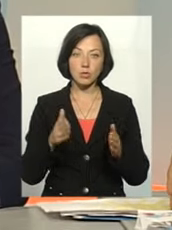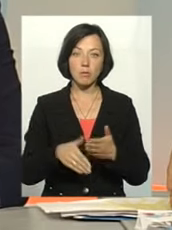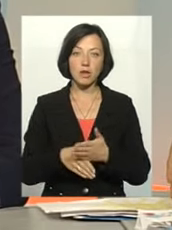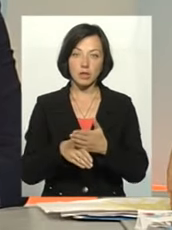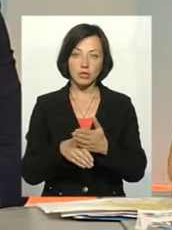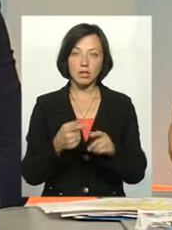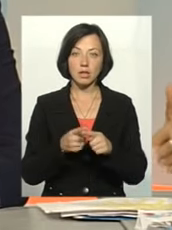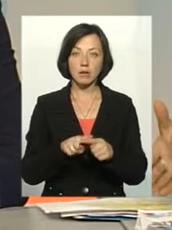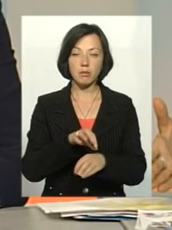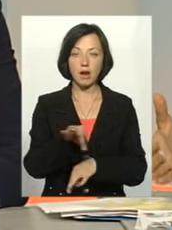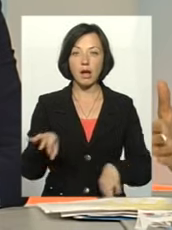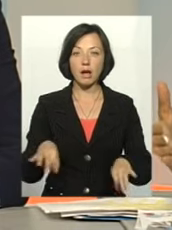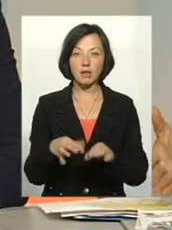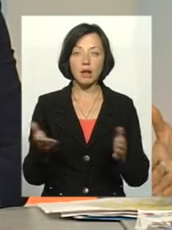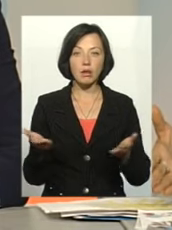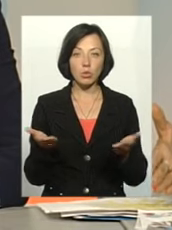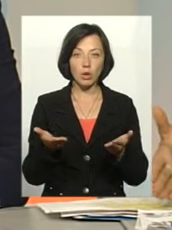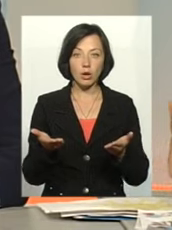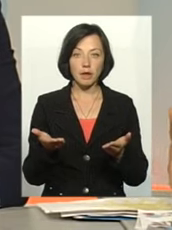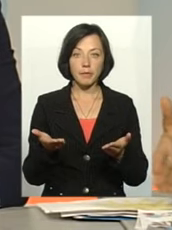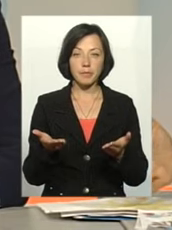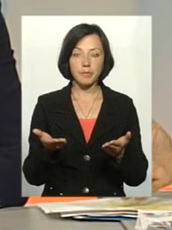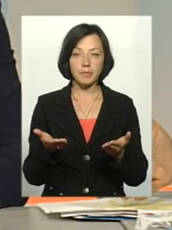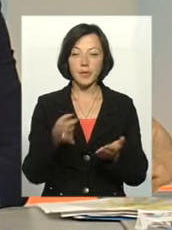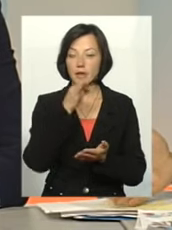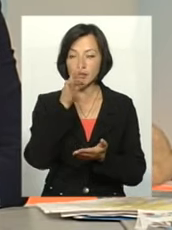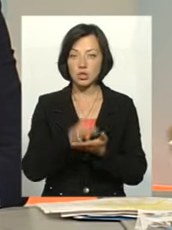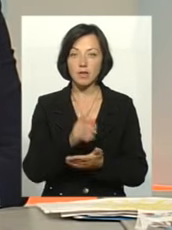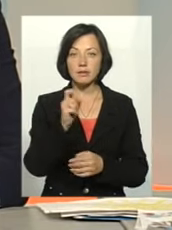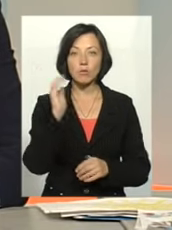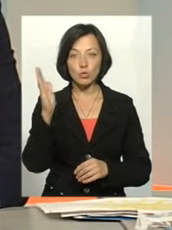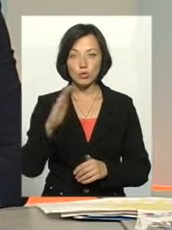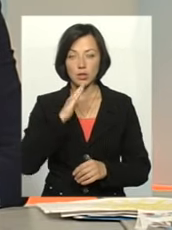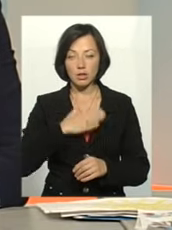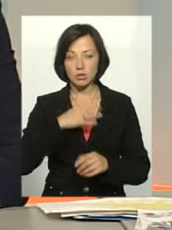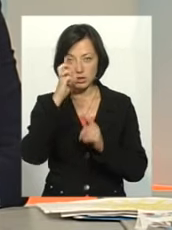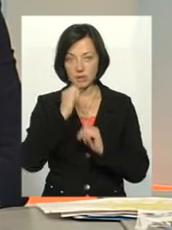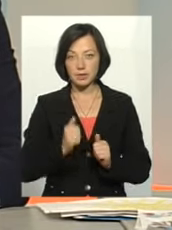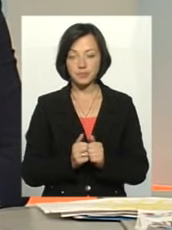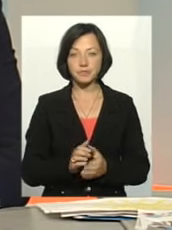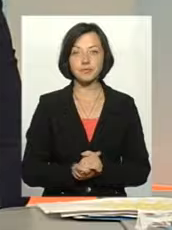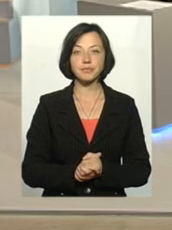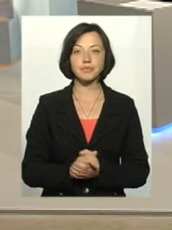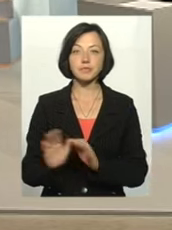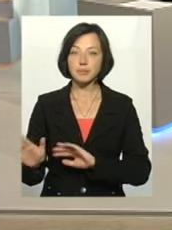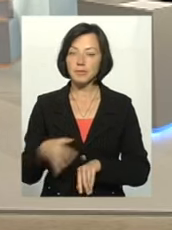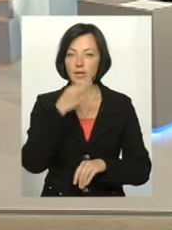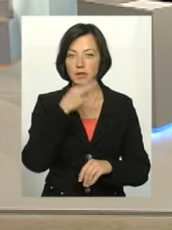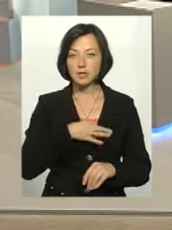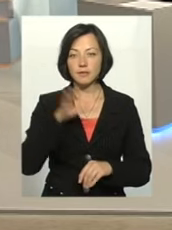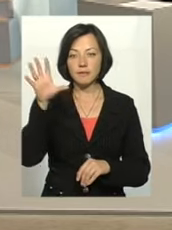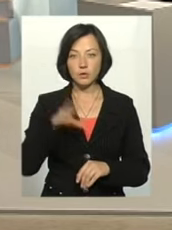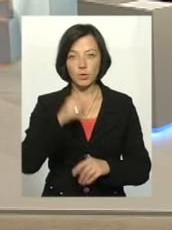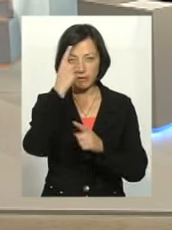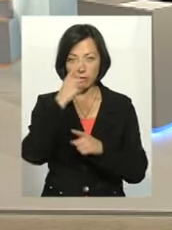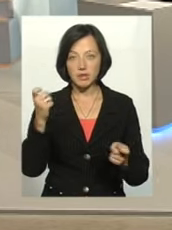потому что это проект, который отвечает за будущее нашей страны. Скажите, пожалуйста, чи можна всю цю інформацію знайти у